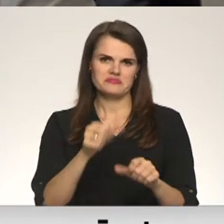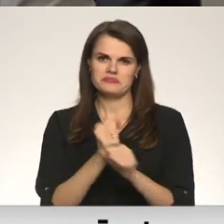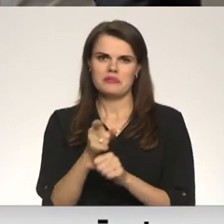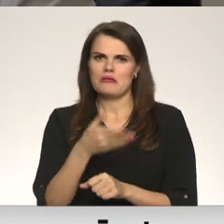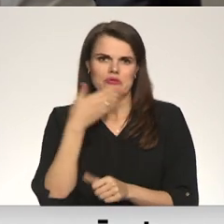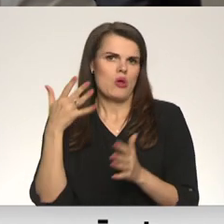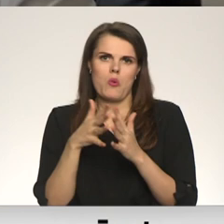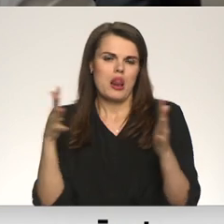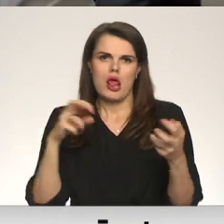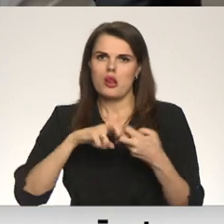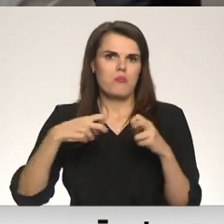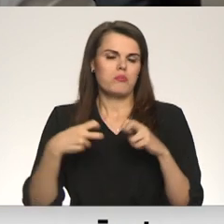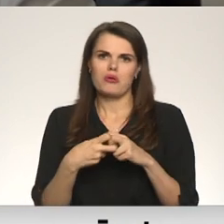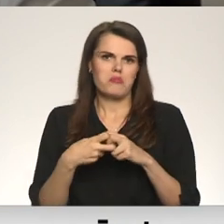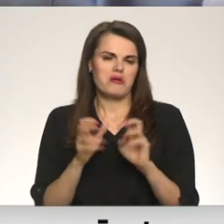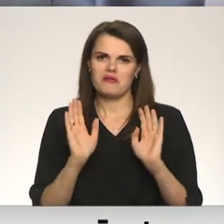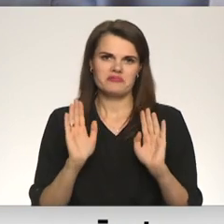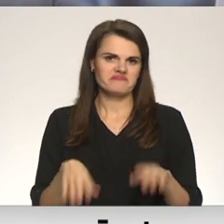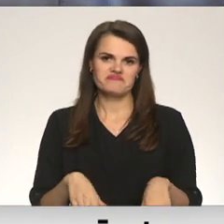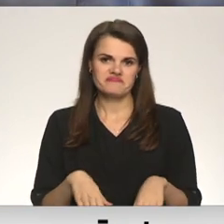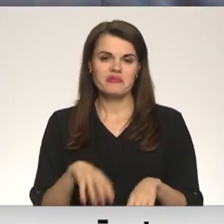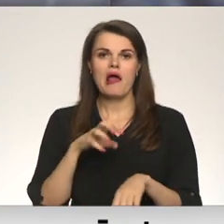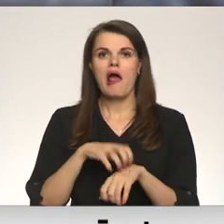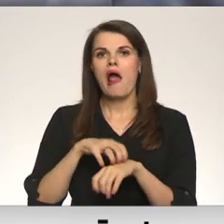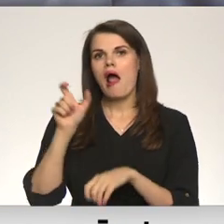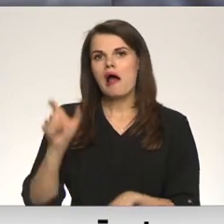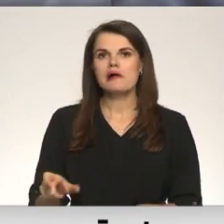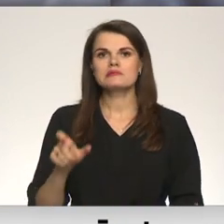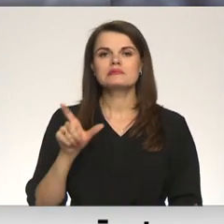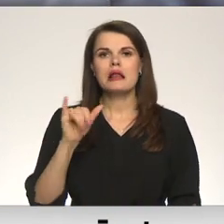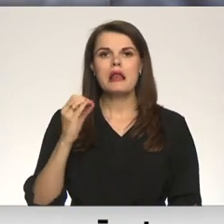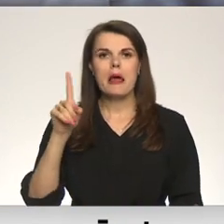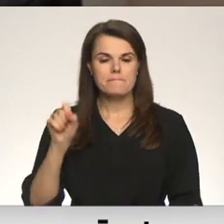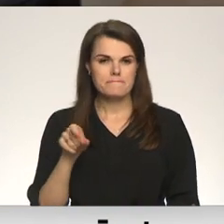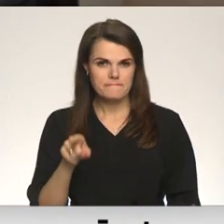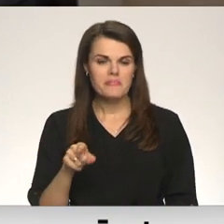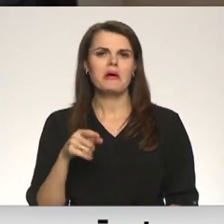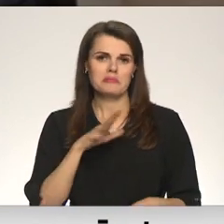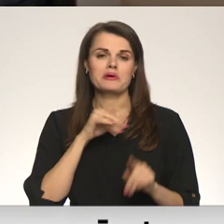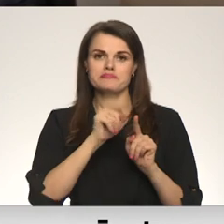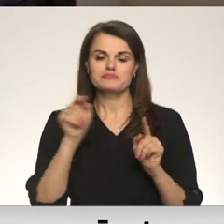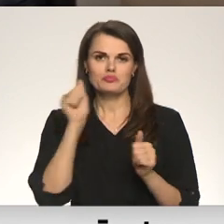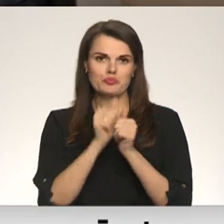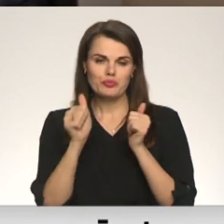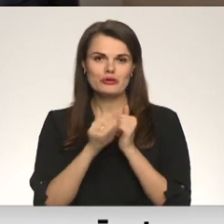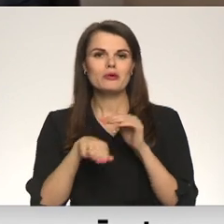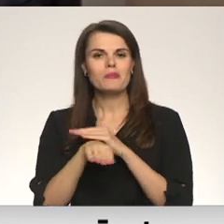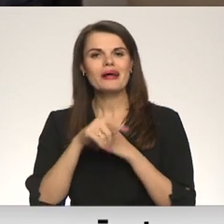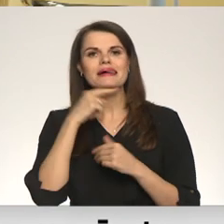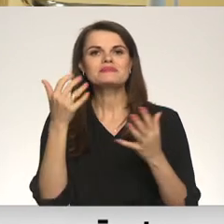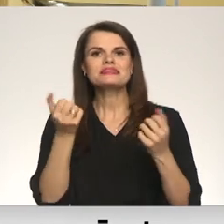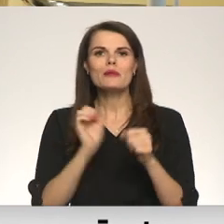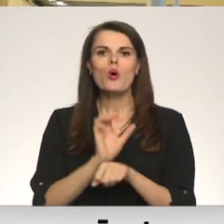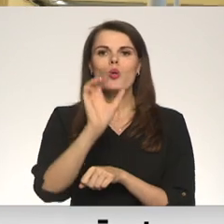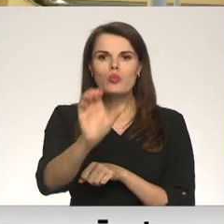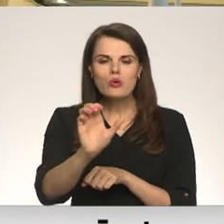tāda problēma, kur būtu tā jāiespringst. Daktere Liepa saskārusies ar vairākiem gadījumiem, kad bēgļi vēlas saņemt nosūtījumus